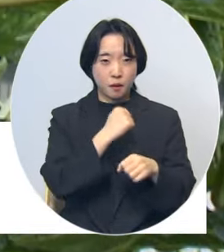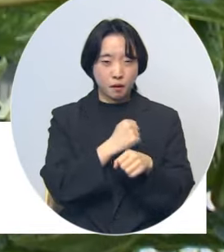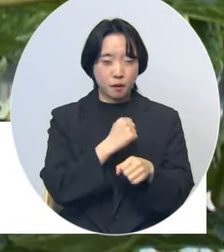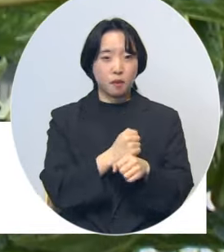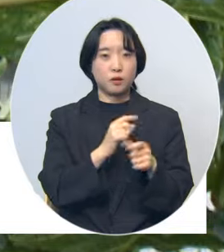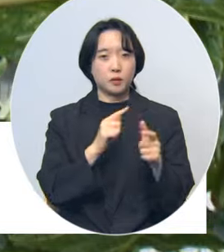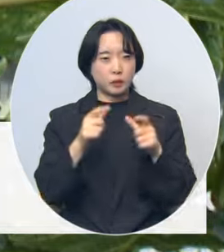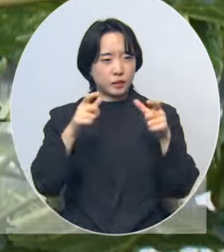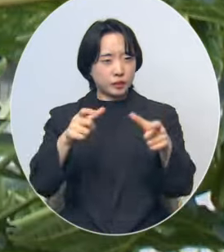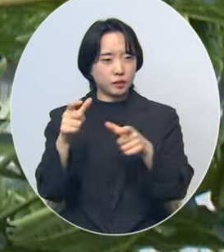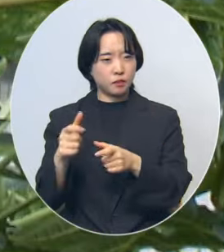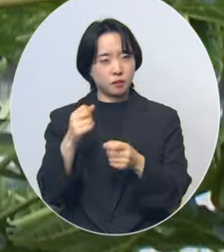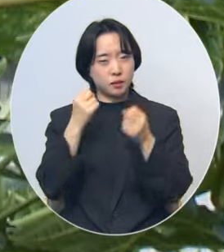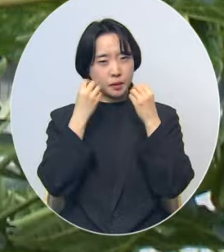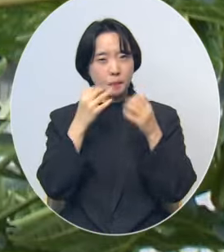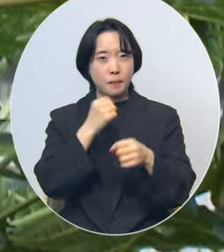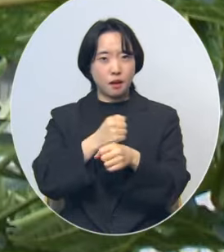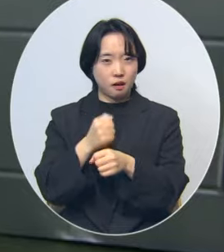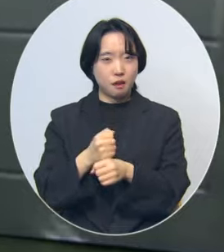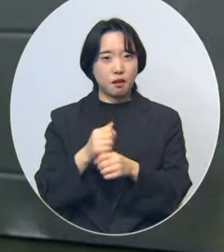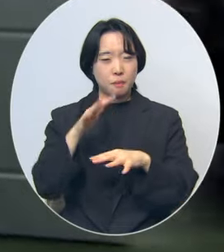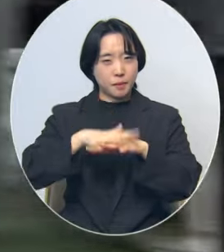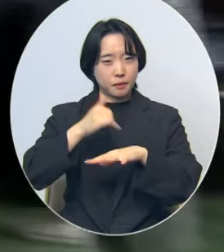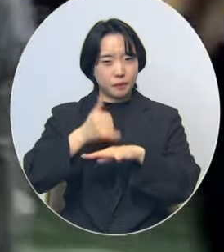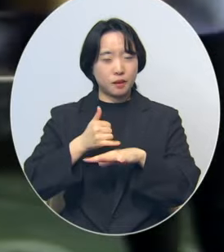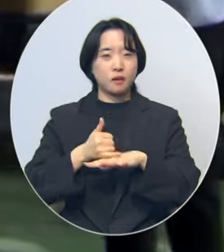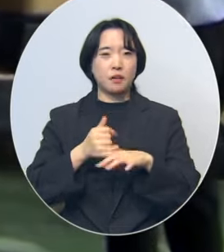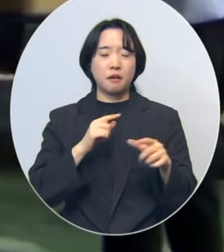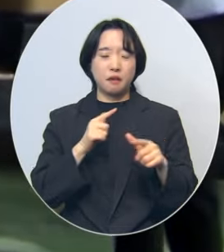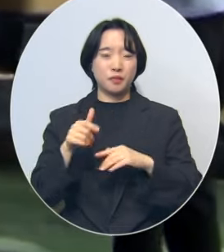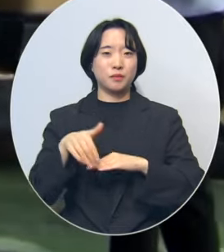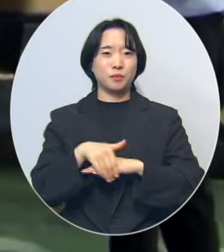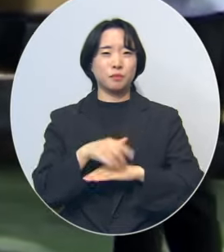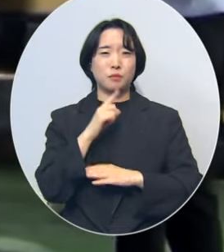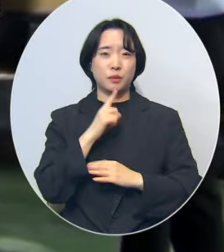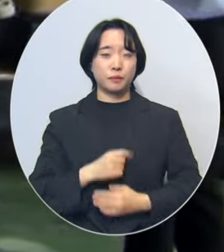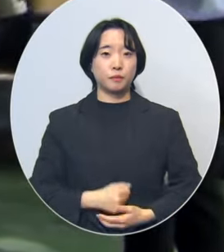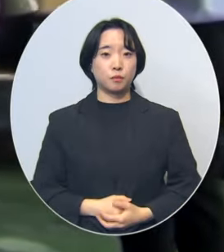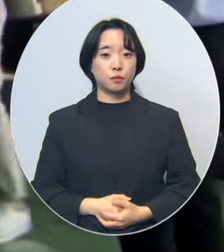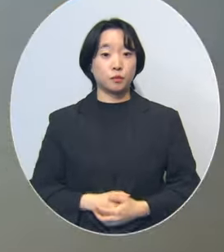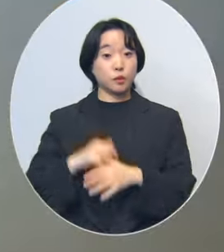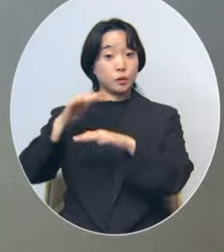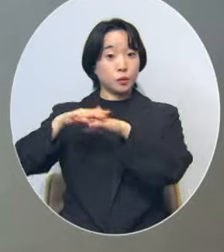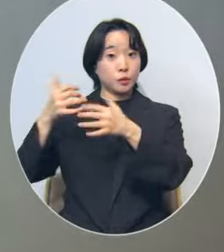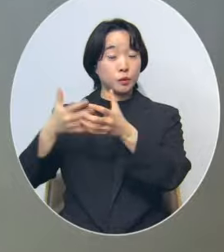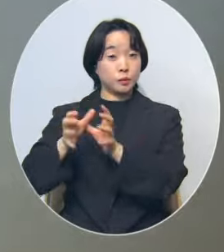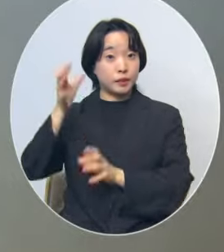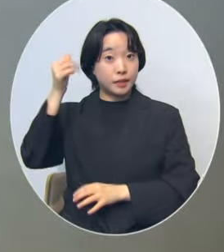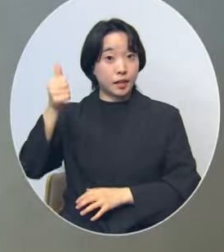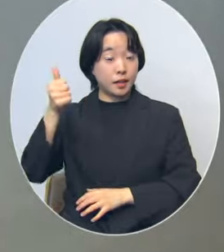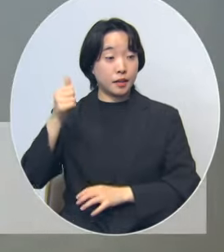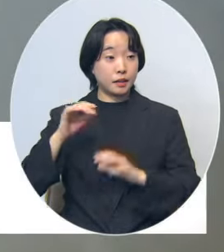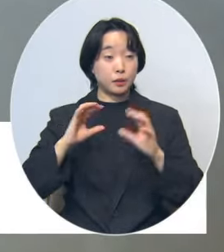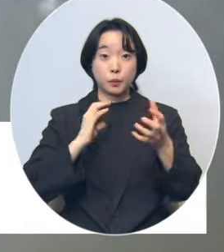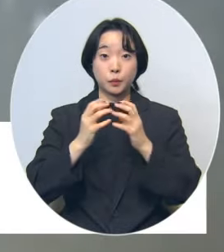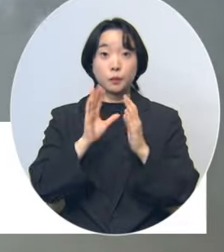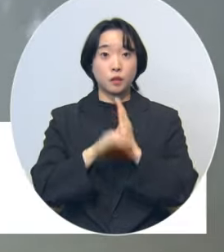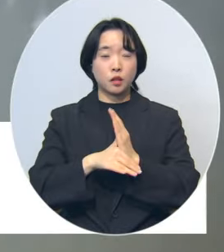등이 대표적인 사례로 꼽힙니다 송미령 농식품부 장관은 29일 한 토론회에서